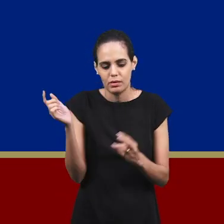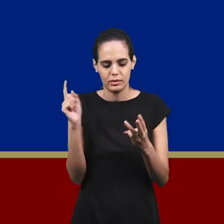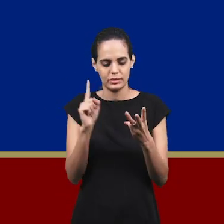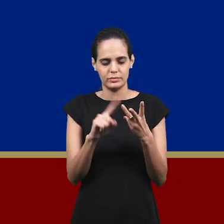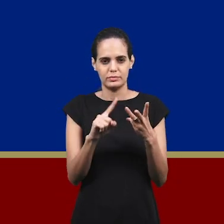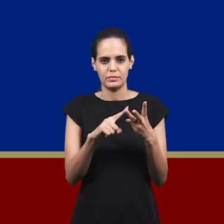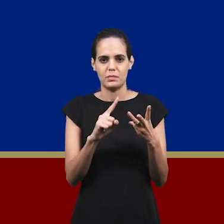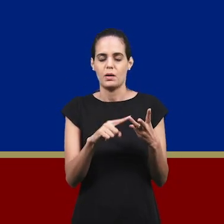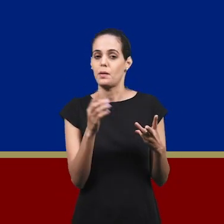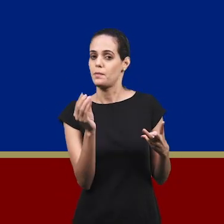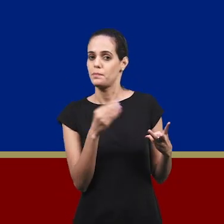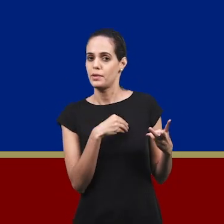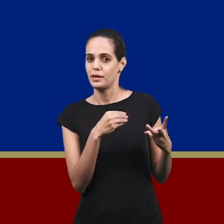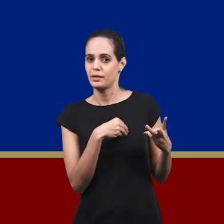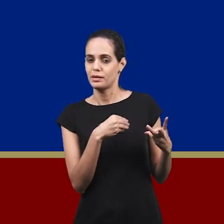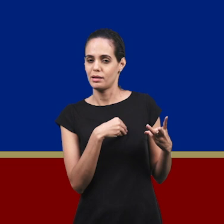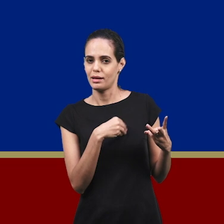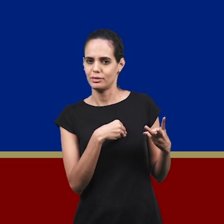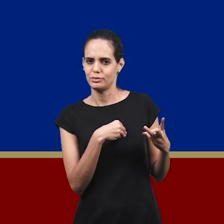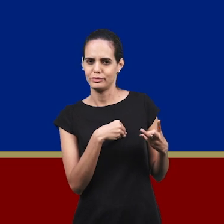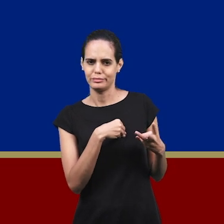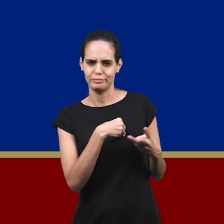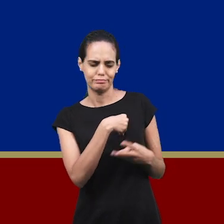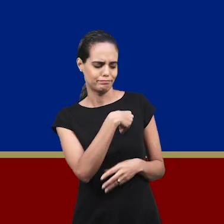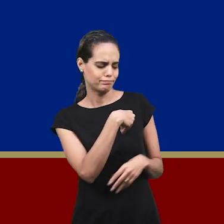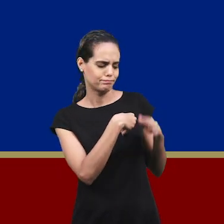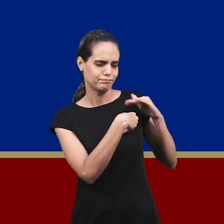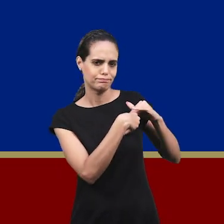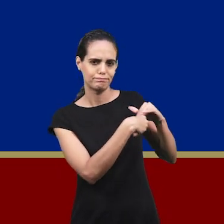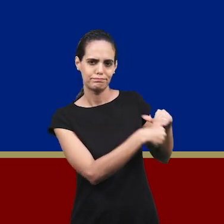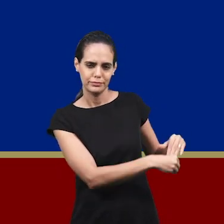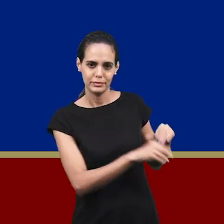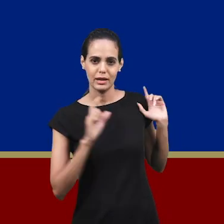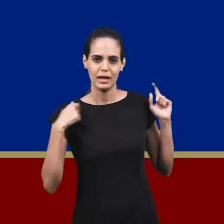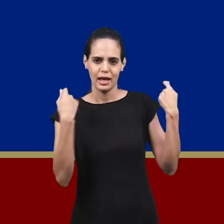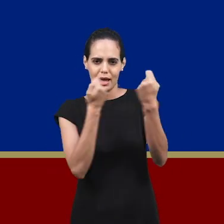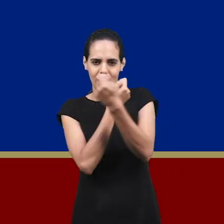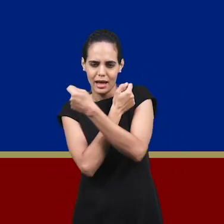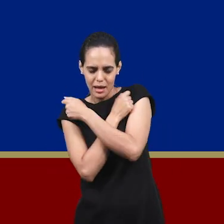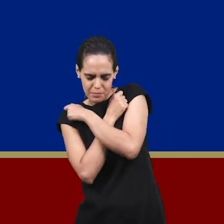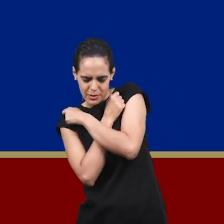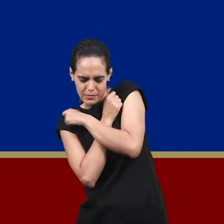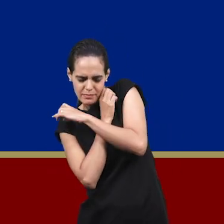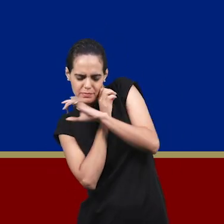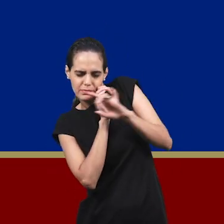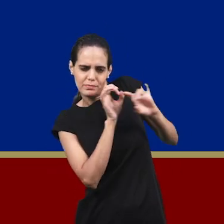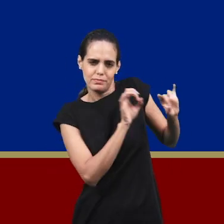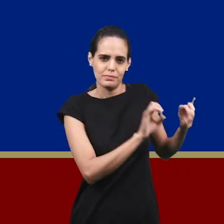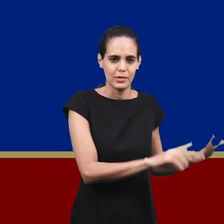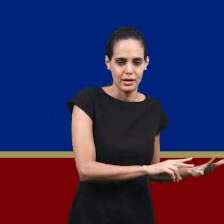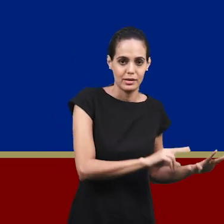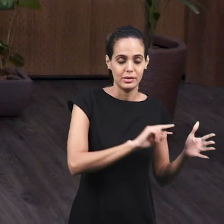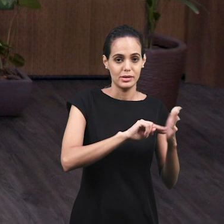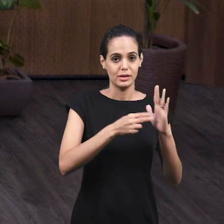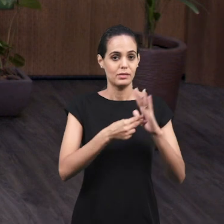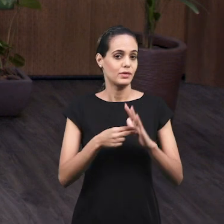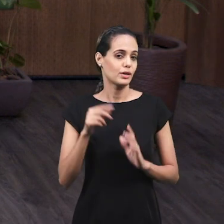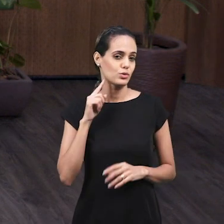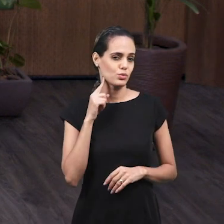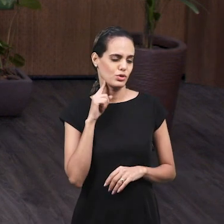Il a arrêté de demander de l'aumône. Il a laissé le péché. Il a laissé la couverture,